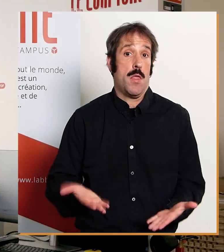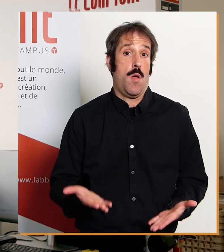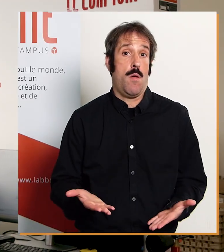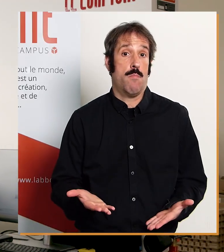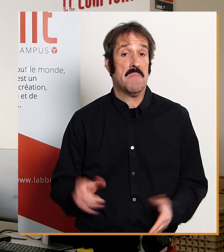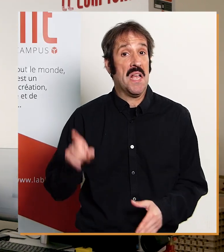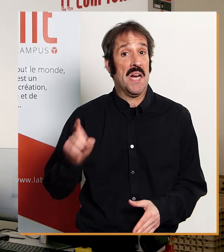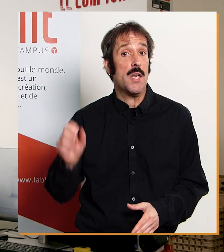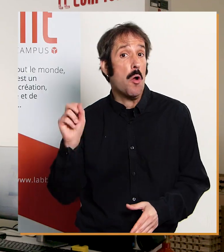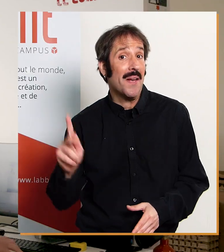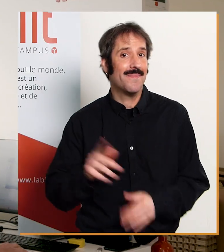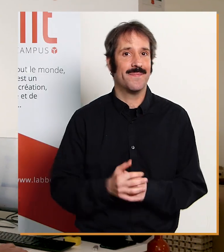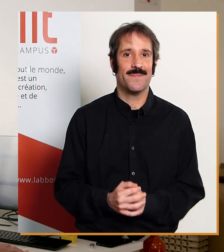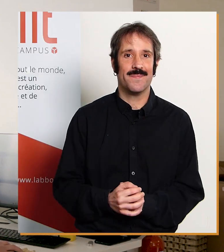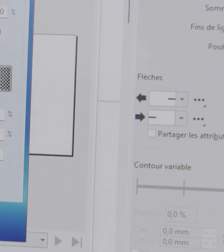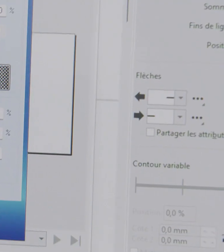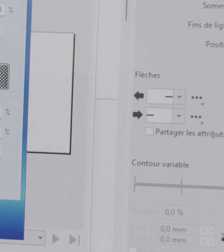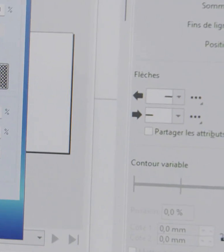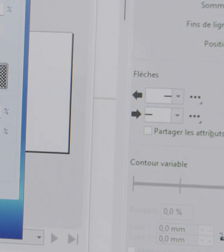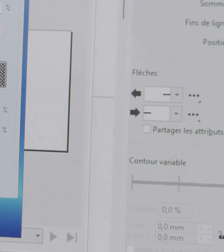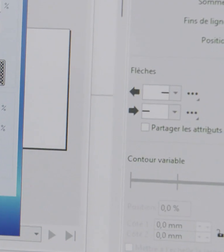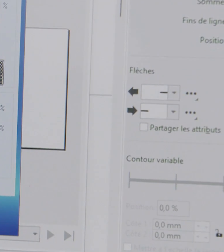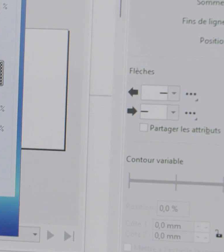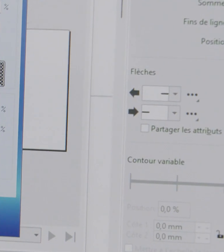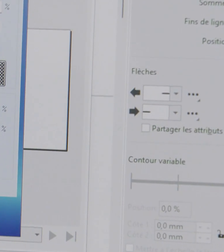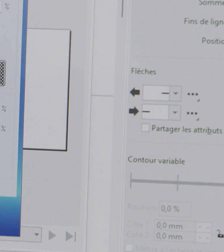Je n'ai plus qu'à cliquer sur le bouton OK.